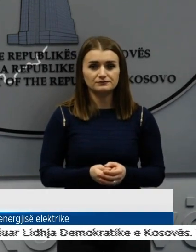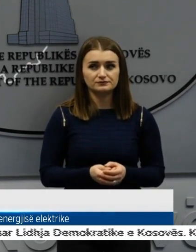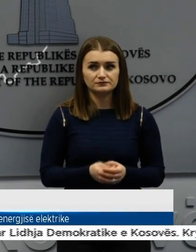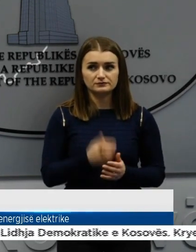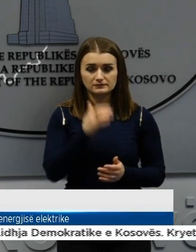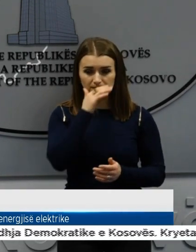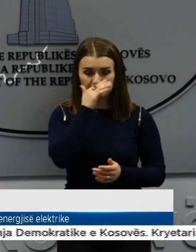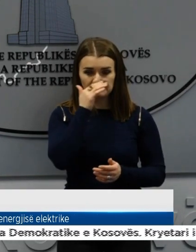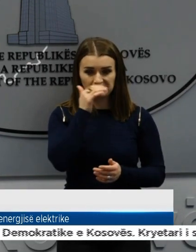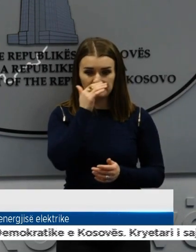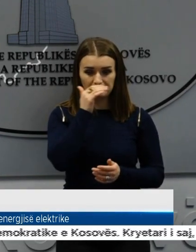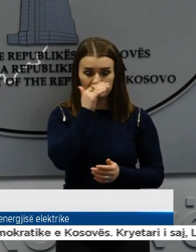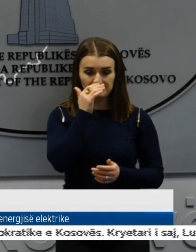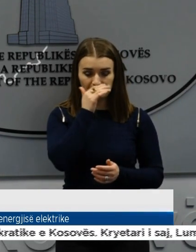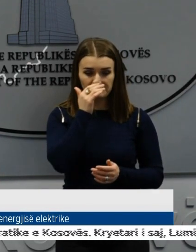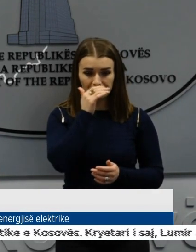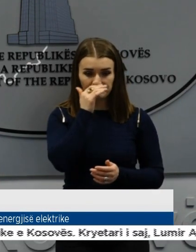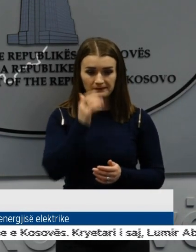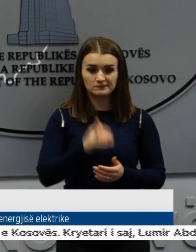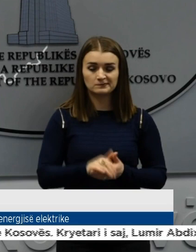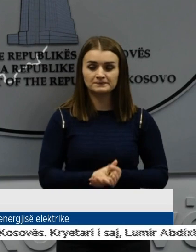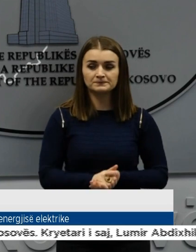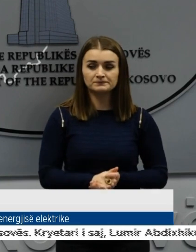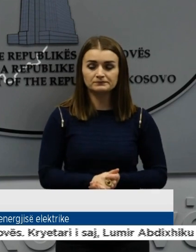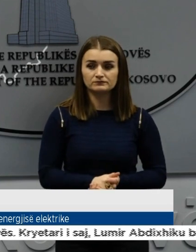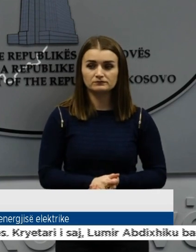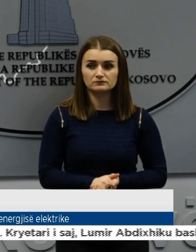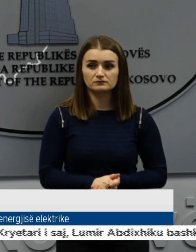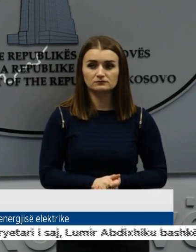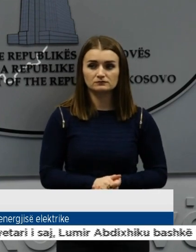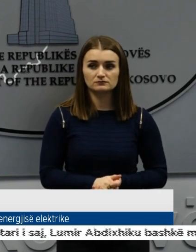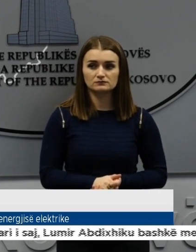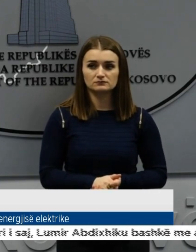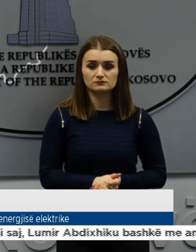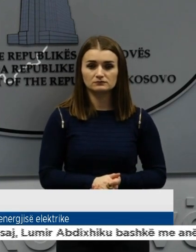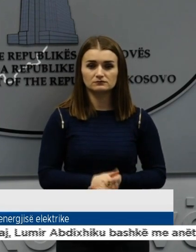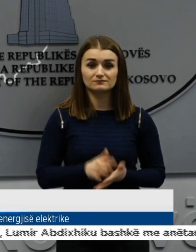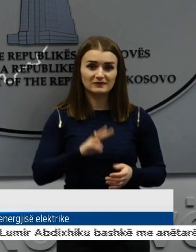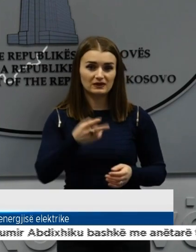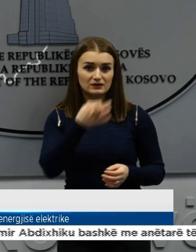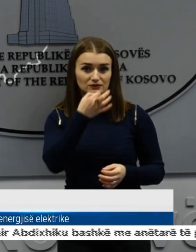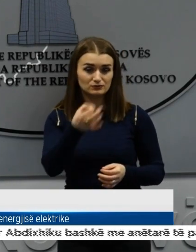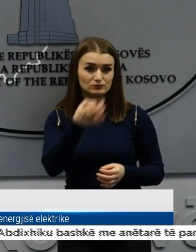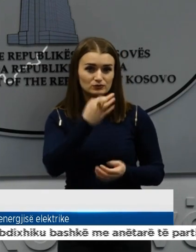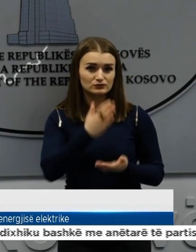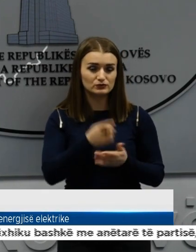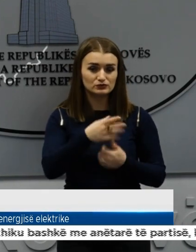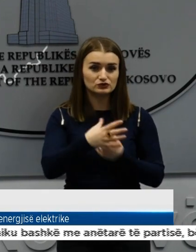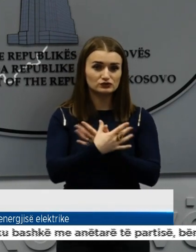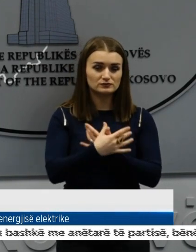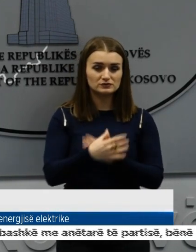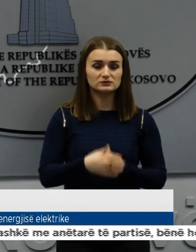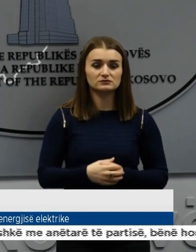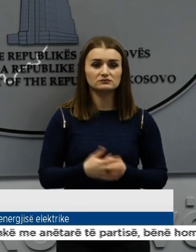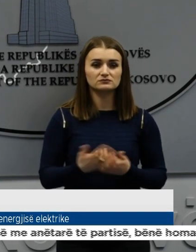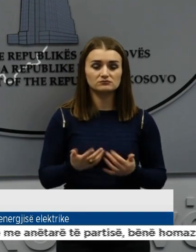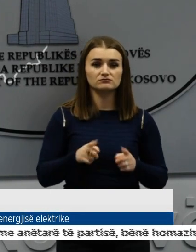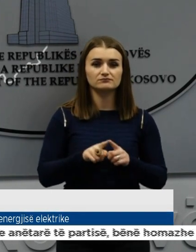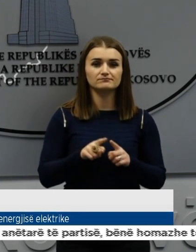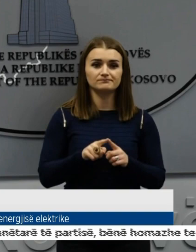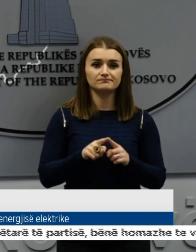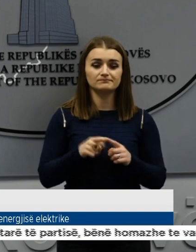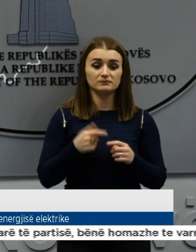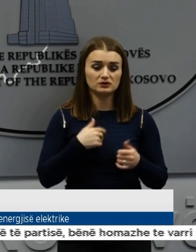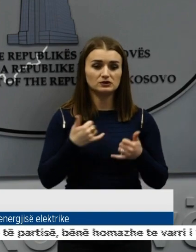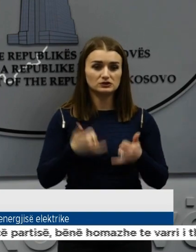përdorimi. Pyetja fundit kishte të bënte me Shqipërinë. Po, është e vërtet, ne jo vetëm si vjet, por edhe gjatë viteve të